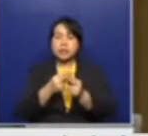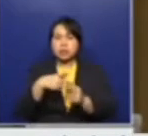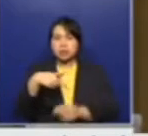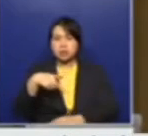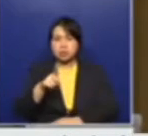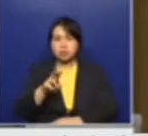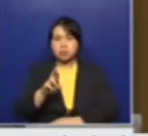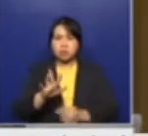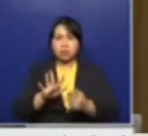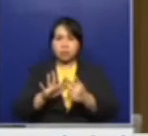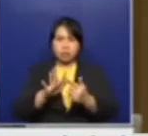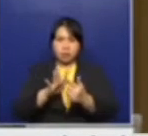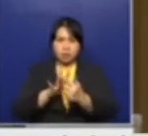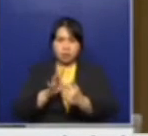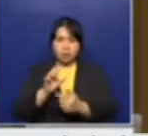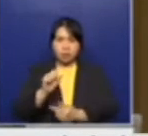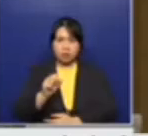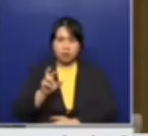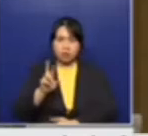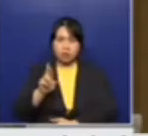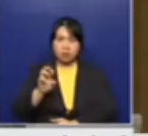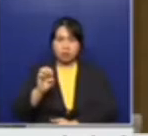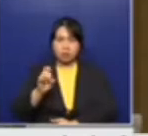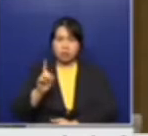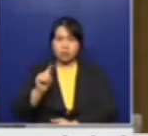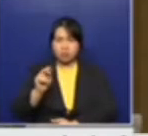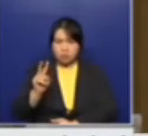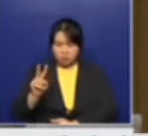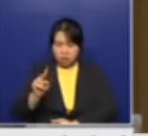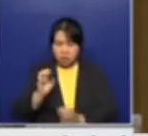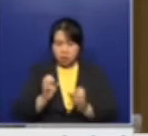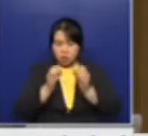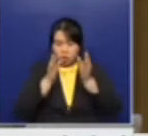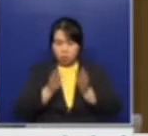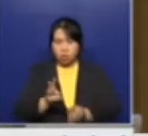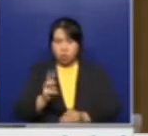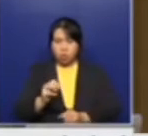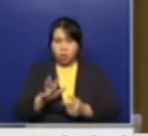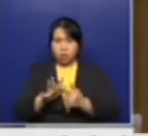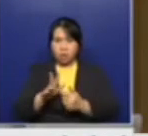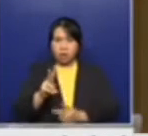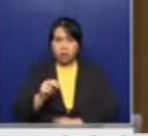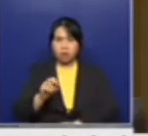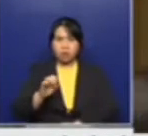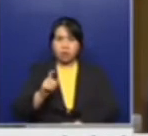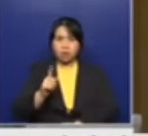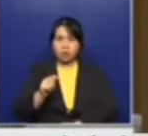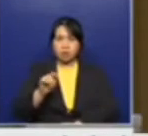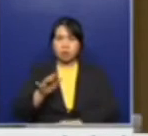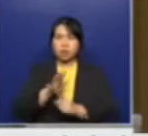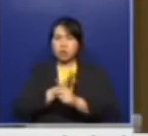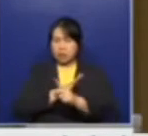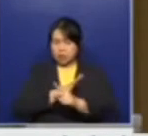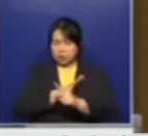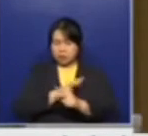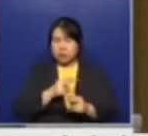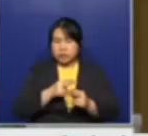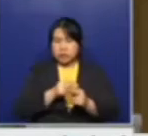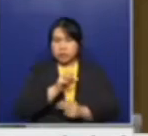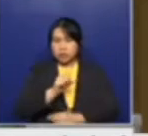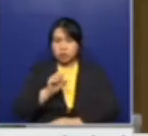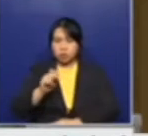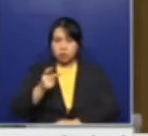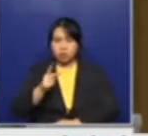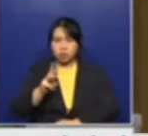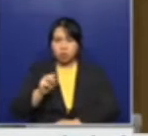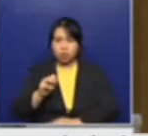องคุณครูมานิตสังพุ่มและยติด่วนของสส.คมเดช